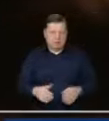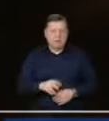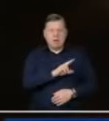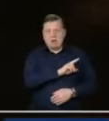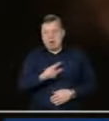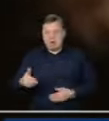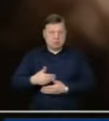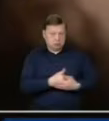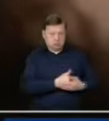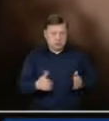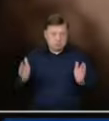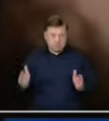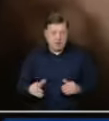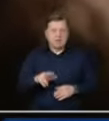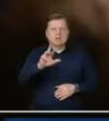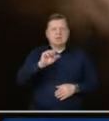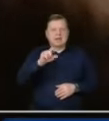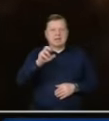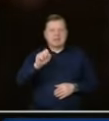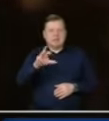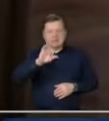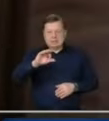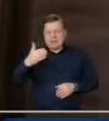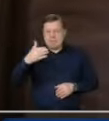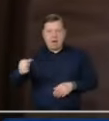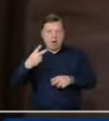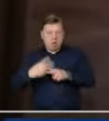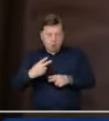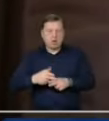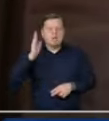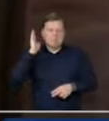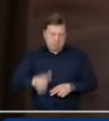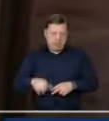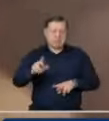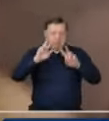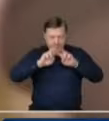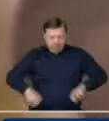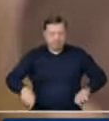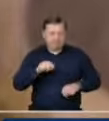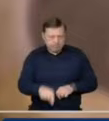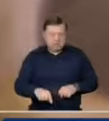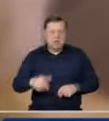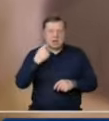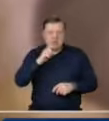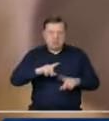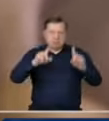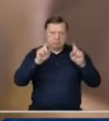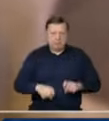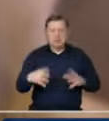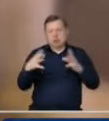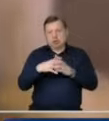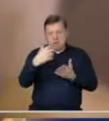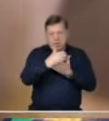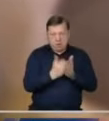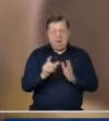będzie badany pod kątem rdzeniowego zaniku mięśni, czyli SMA. Program badań przesiewowych ruszy w kwietniu. Na początku obejmie 10 województw. W przyszłym roku